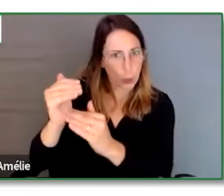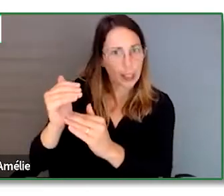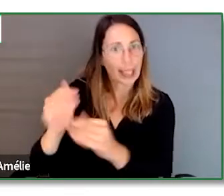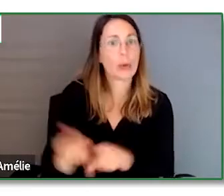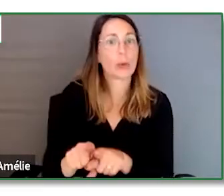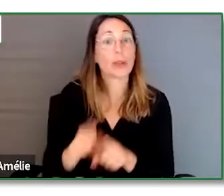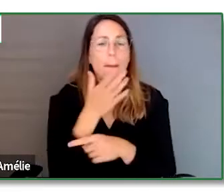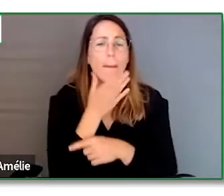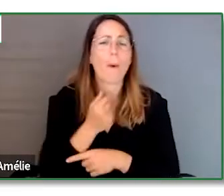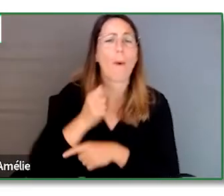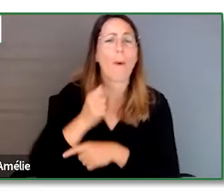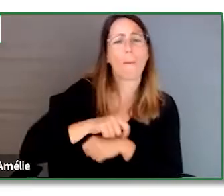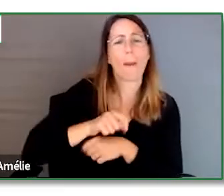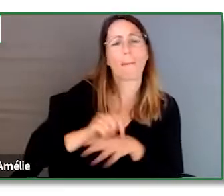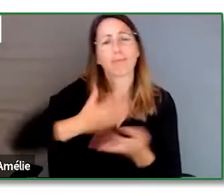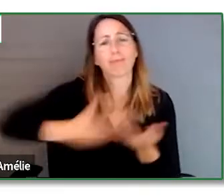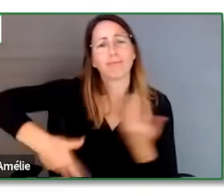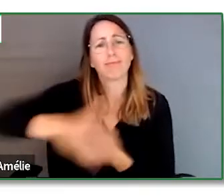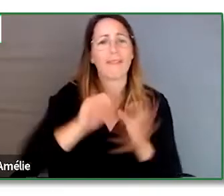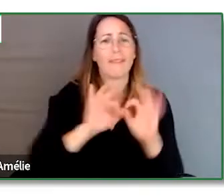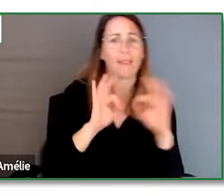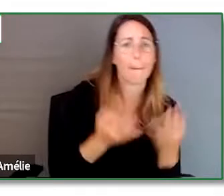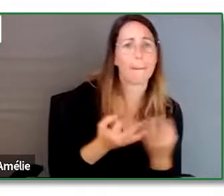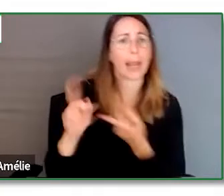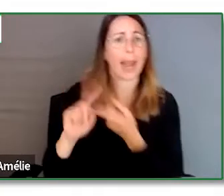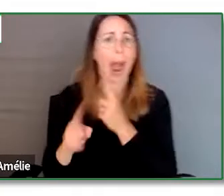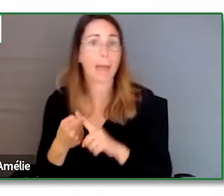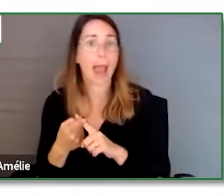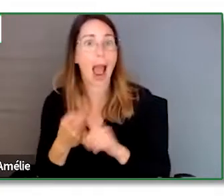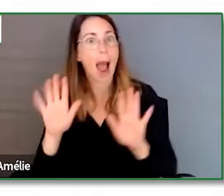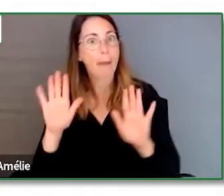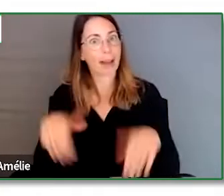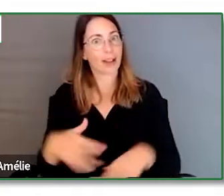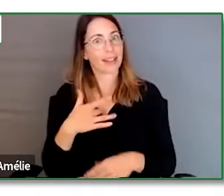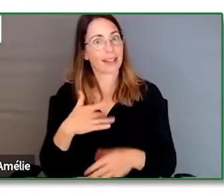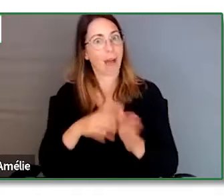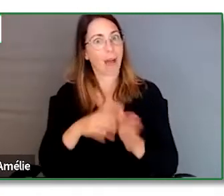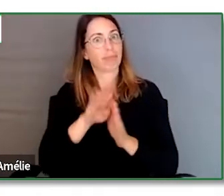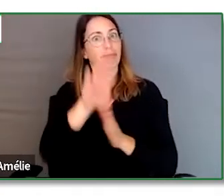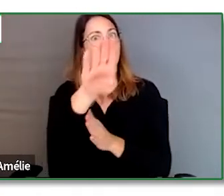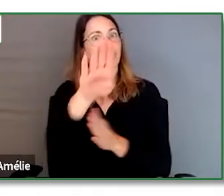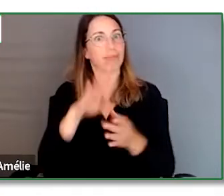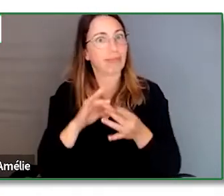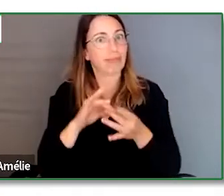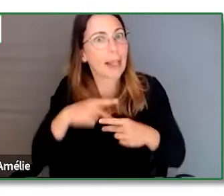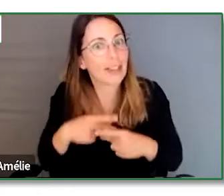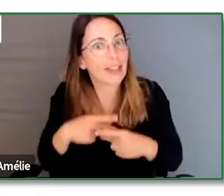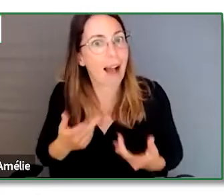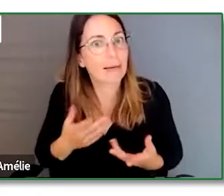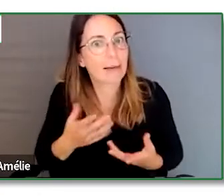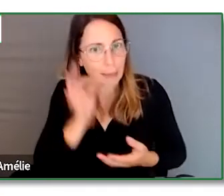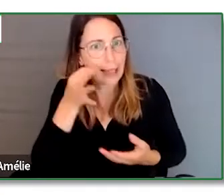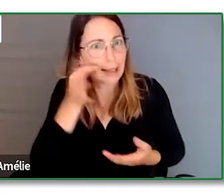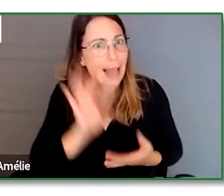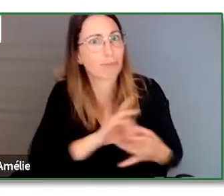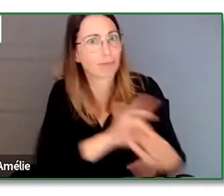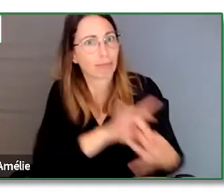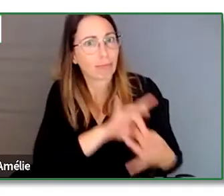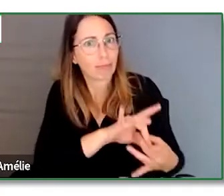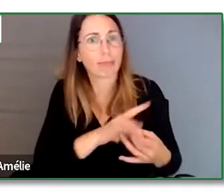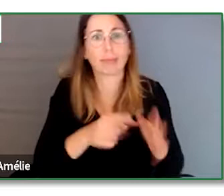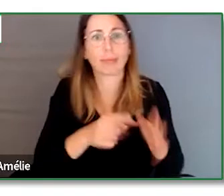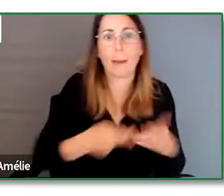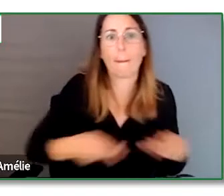amis, on développe un sentiment d'appartenance qui crée un lien très particulier avec un lieu, que ce soit un parc national ou un lieu historique, où on a des